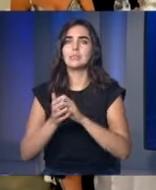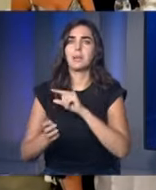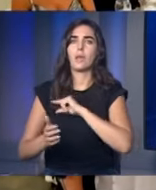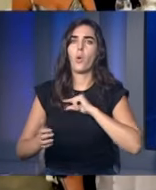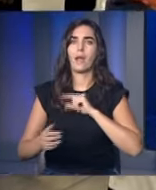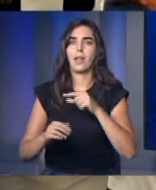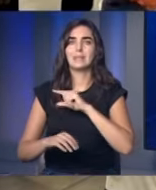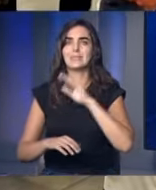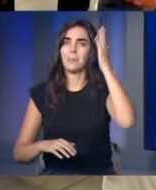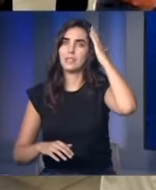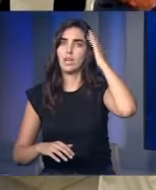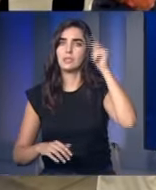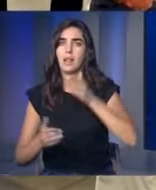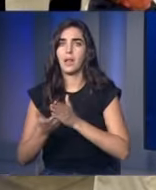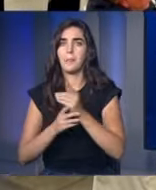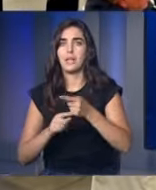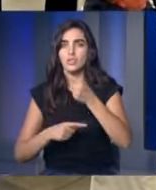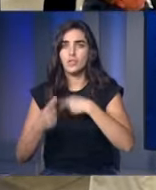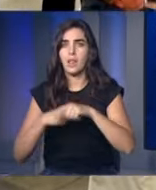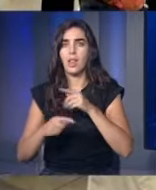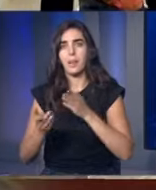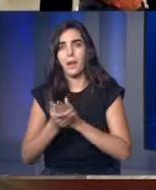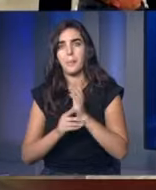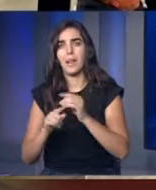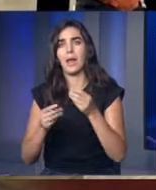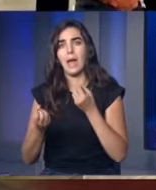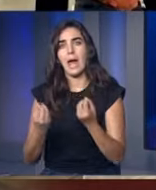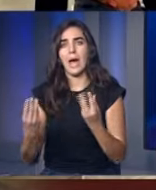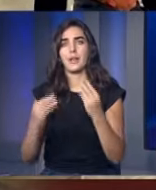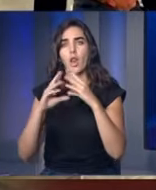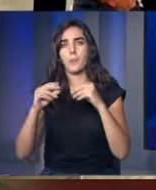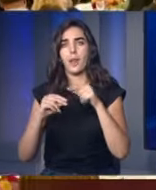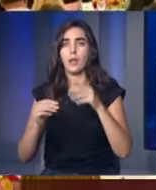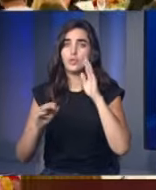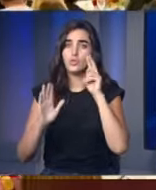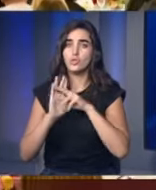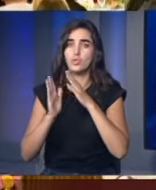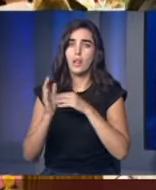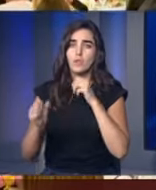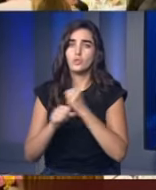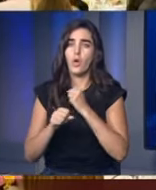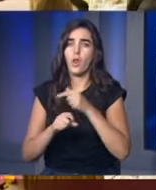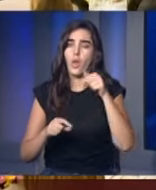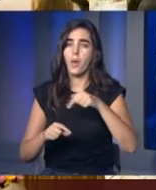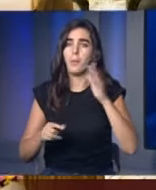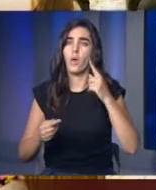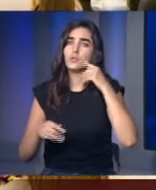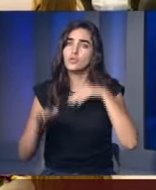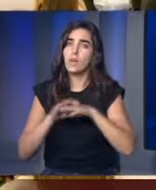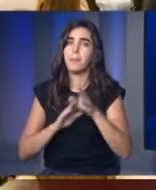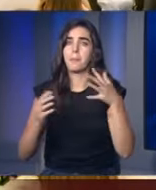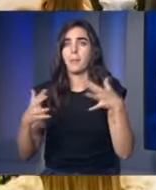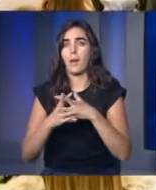سمير جعجع الذي شدد على أن وجودهما يعوق أي أمل في تحقيق الخير للبنان، وأضاف: جهودنا